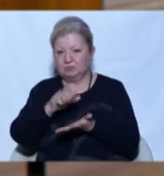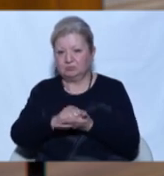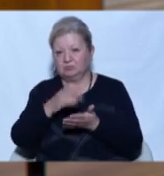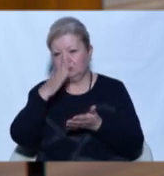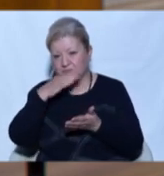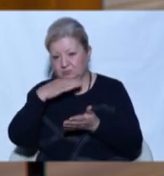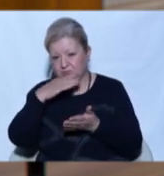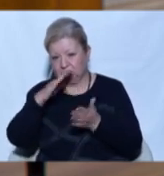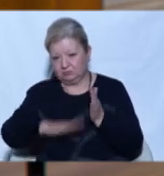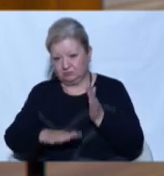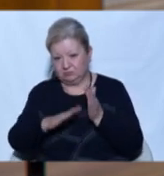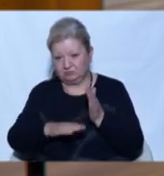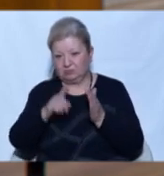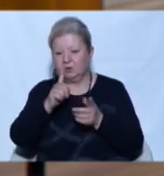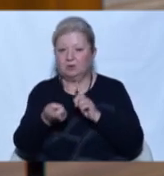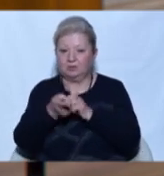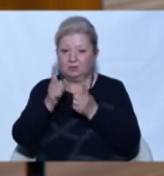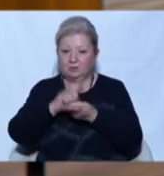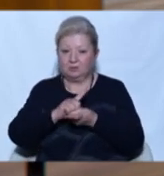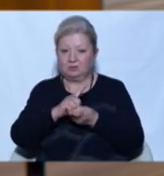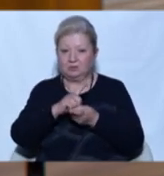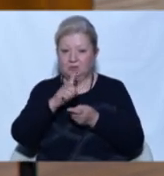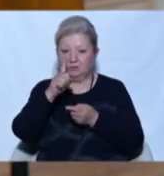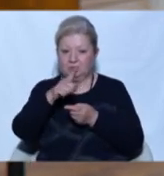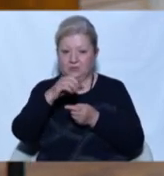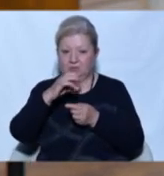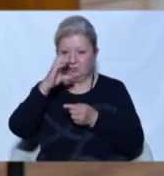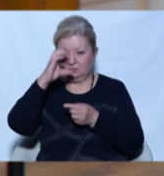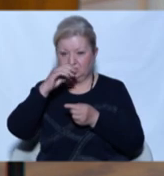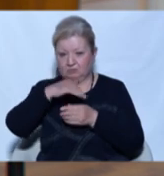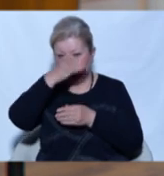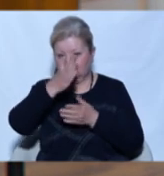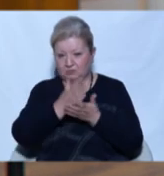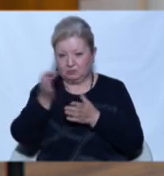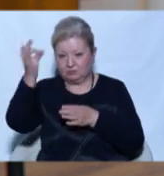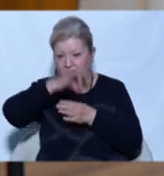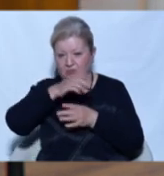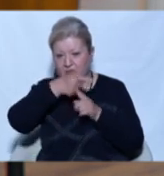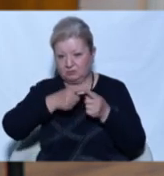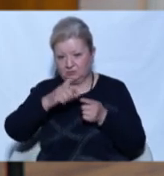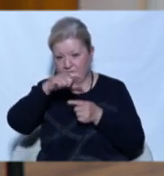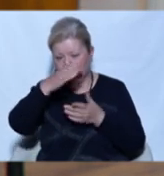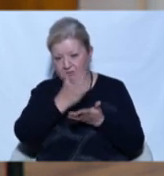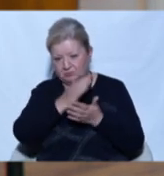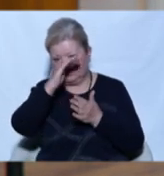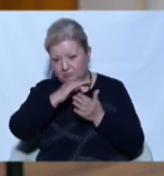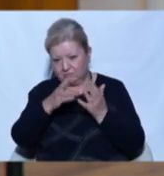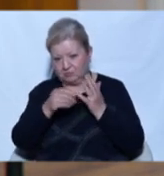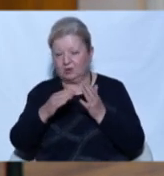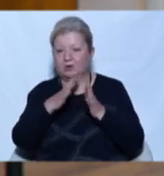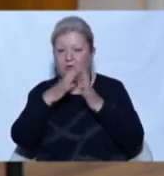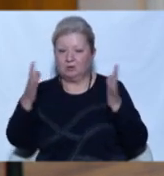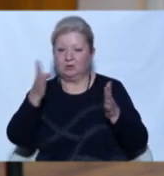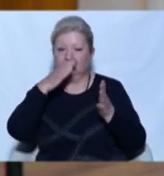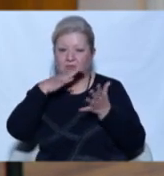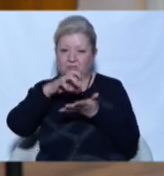თავმოყრილი. ხმელეთის პირიქით მცირე ნაწილი არის დასავლეთ ნახევარსფეროში თავმოყრილი და დიდი ნაწილი არის